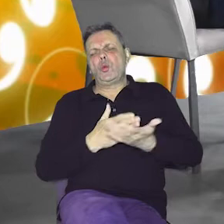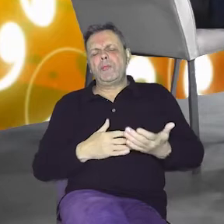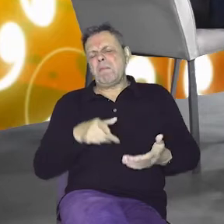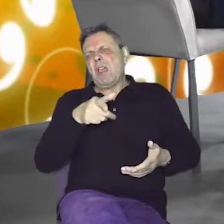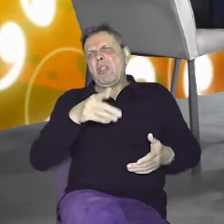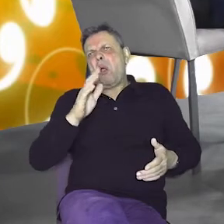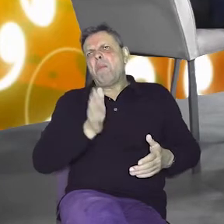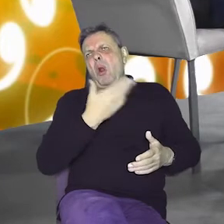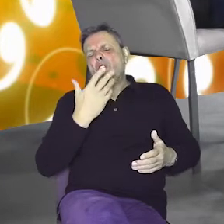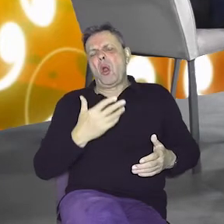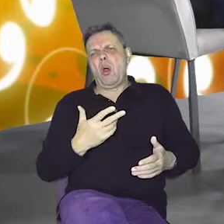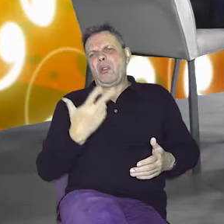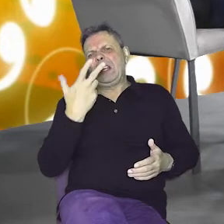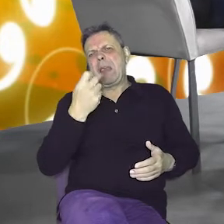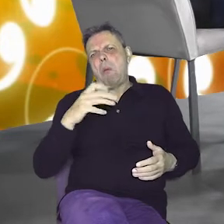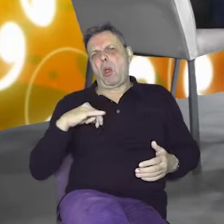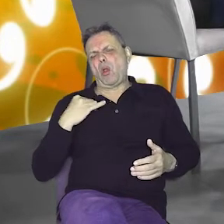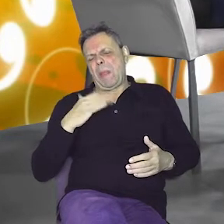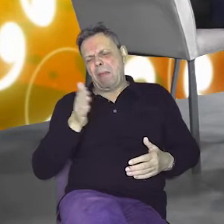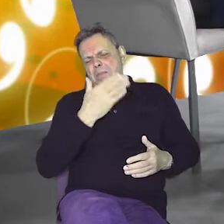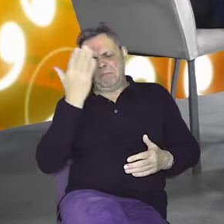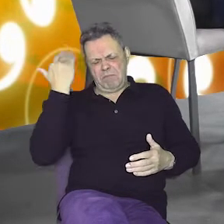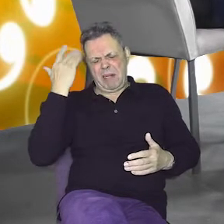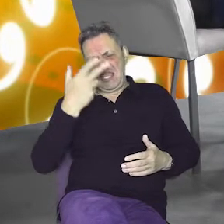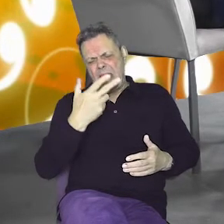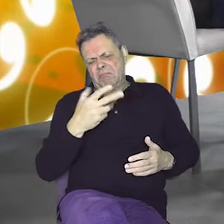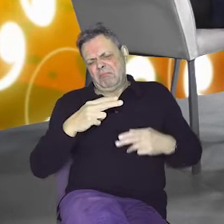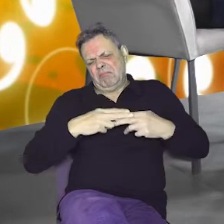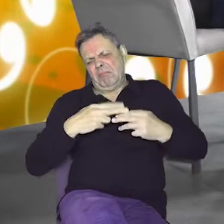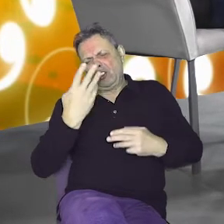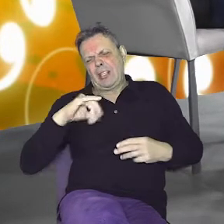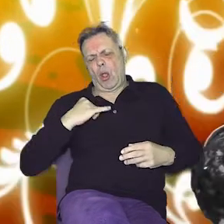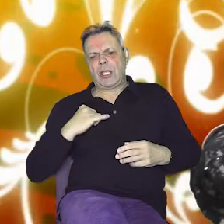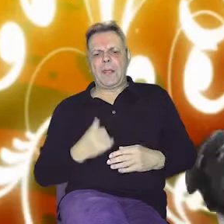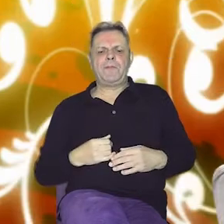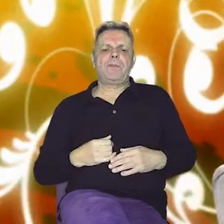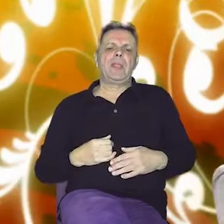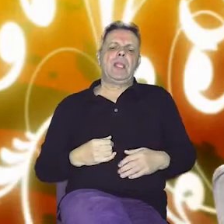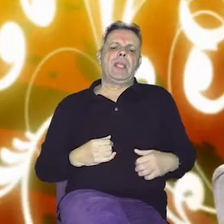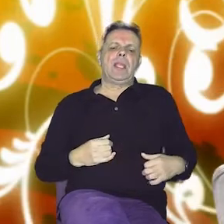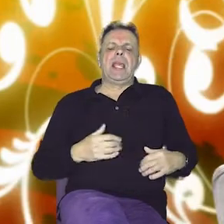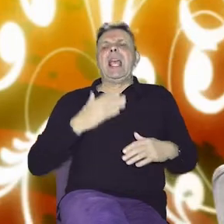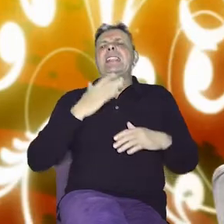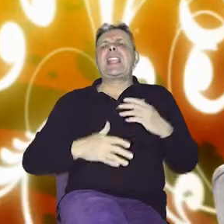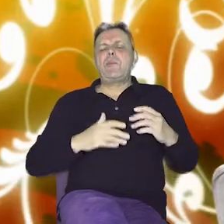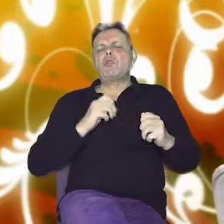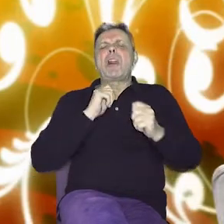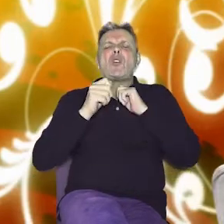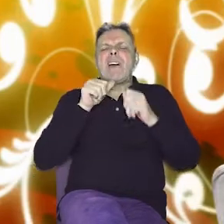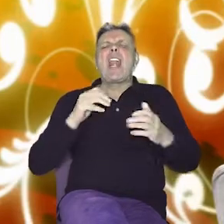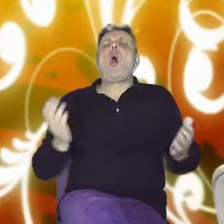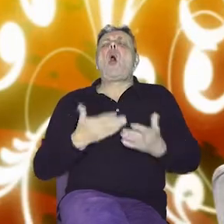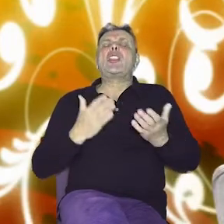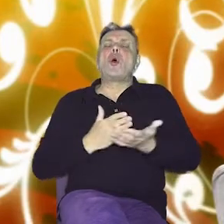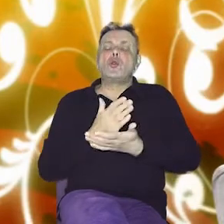sad prošlo negdje 3,5 godine, tako, da, skoro, otprilike, skoro da, 4 godine. Da. Zadnji put smo bili dobro i uspješno govorili o hitnoj